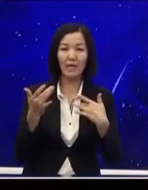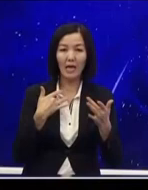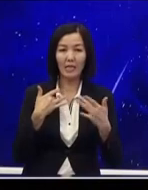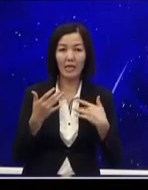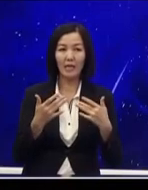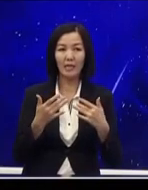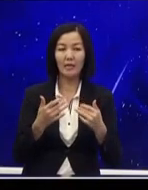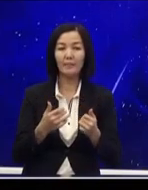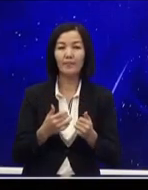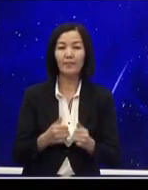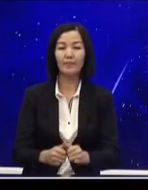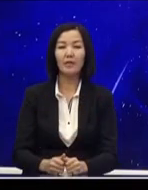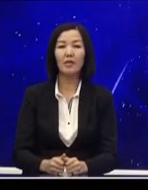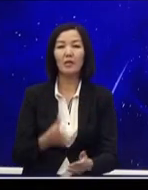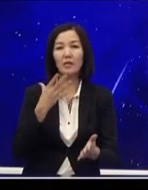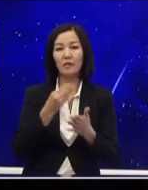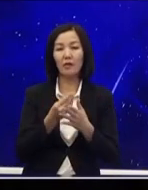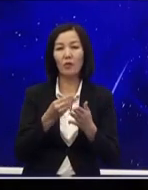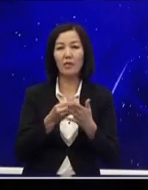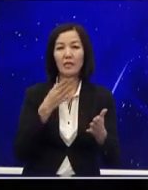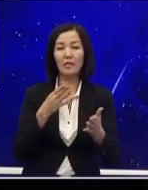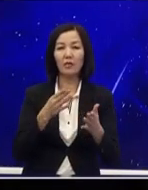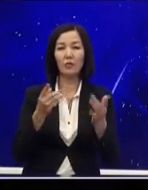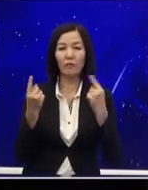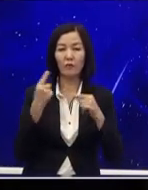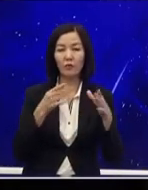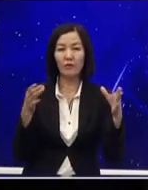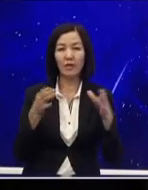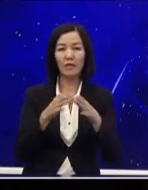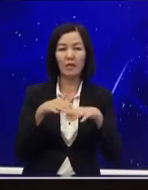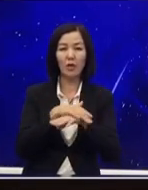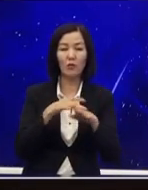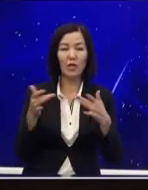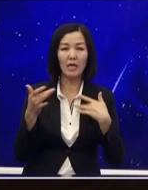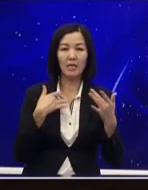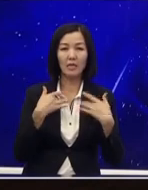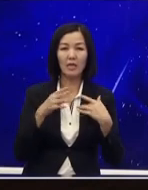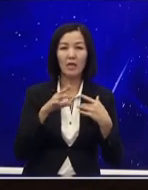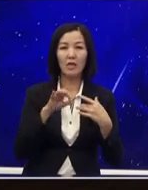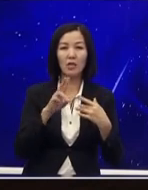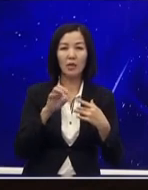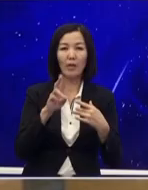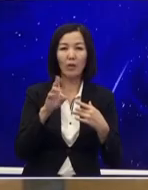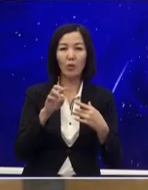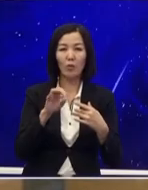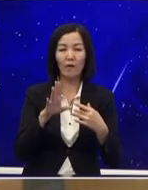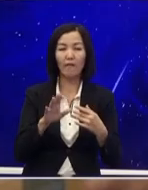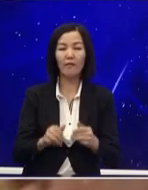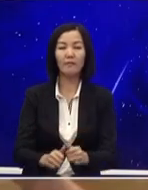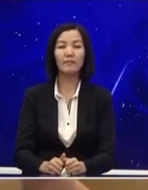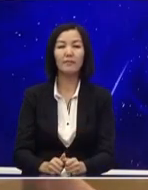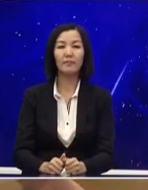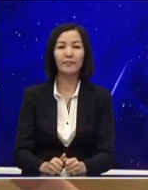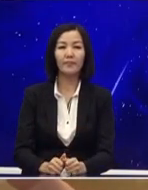и известные деятели искусств. Свою оценку творчества коллектива дал и народный артист Казахстана Тунгушбай Жаманкулов.